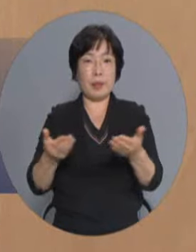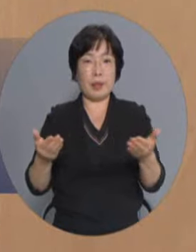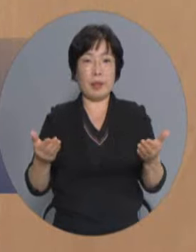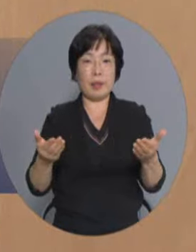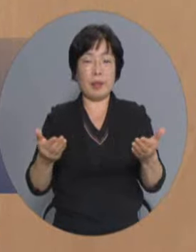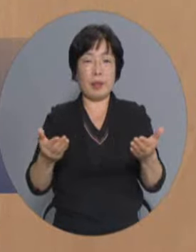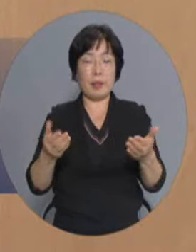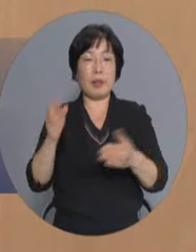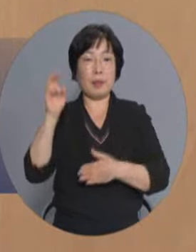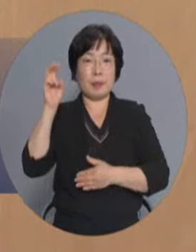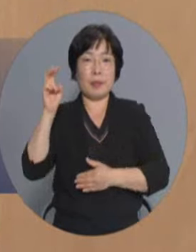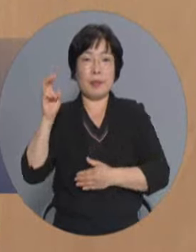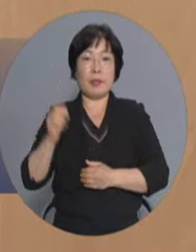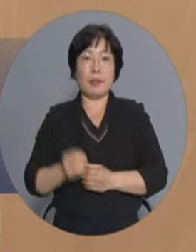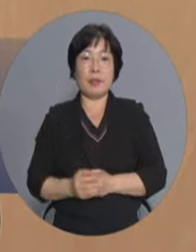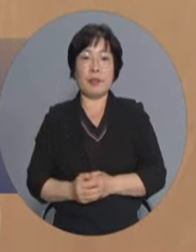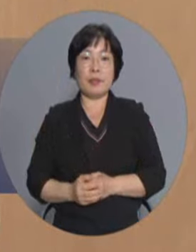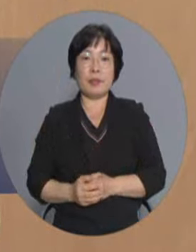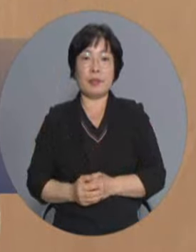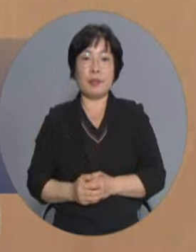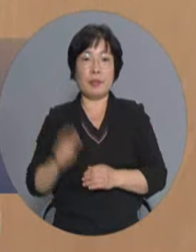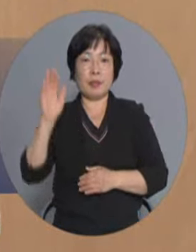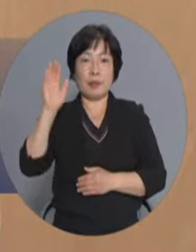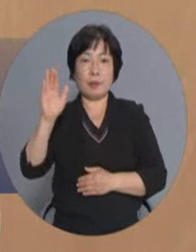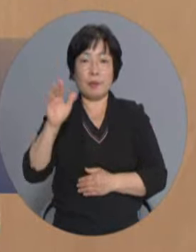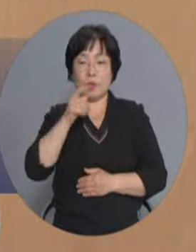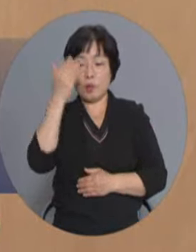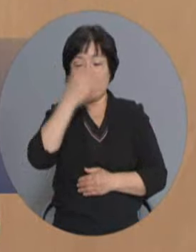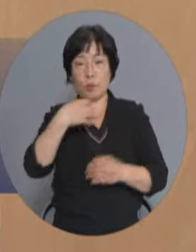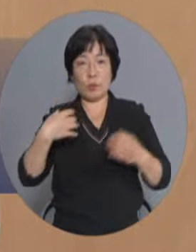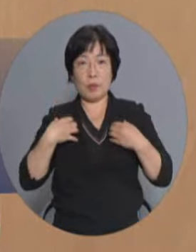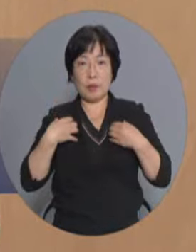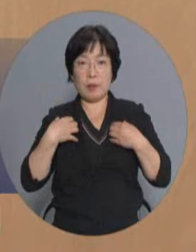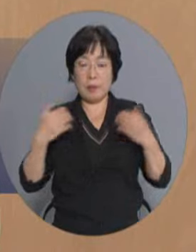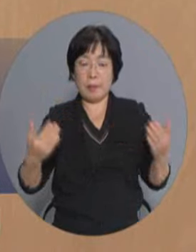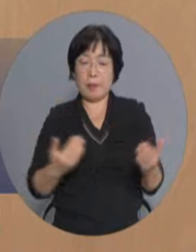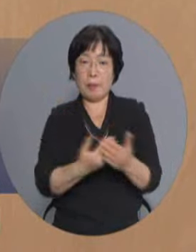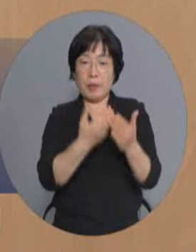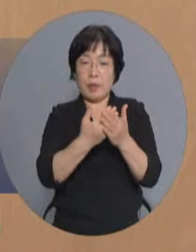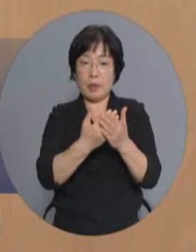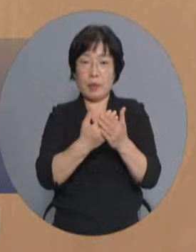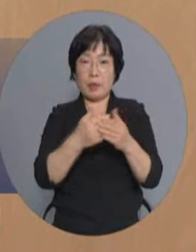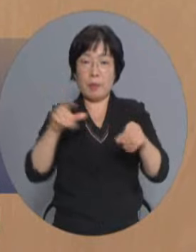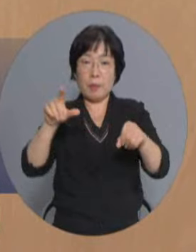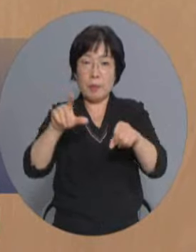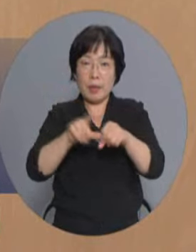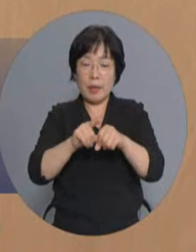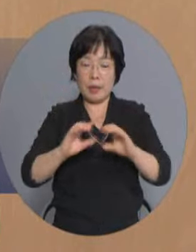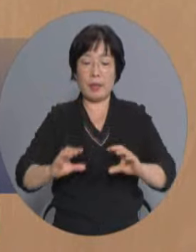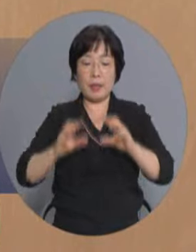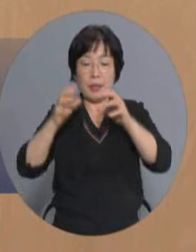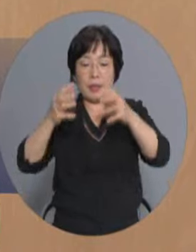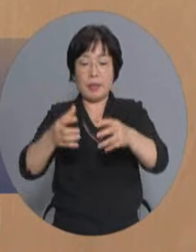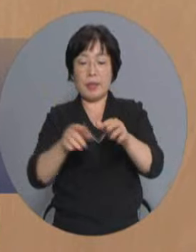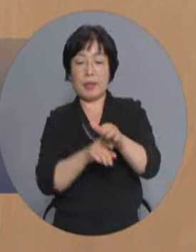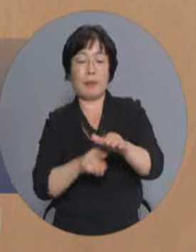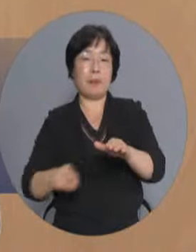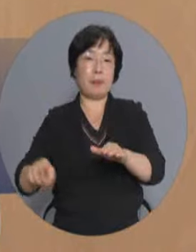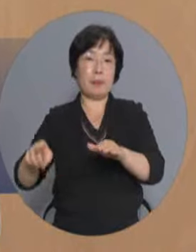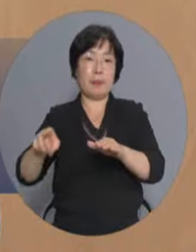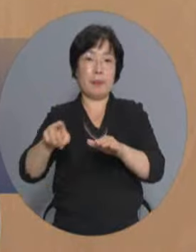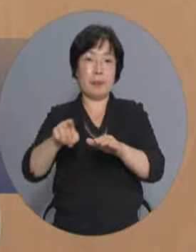것으로 예상을 하고 있습니다 앞으로 우리 시가 나아갈 수소에너지 글로벌 시대로의